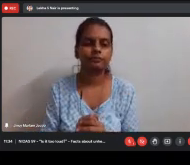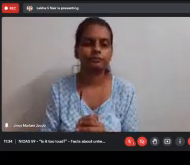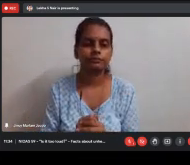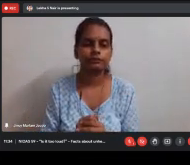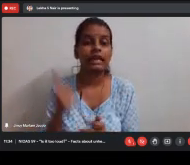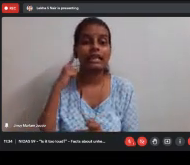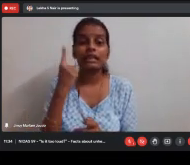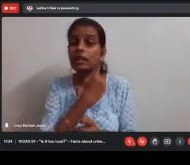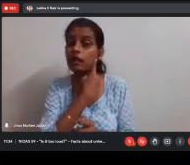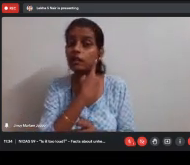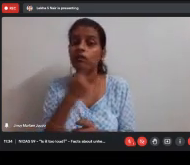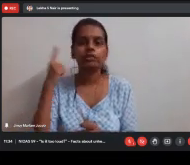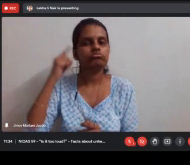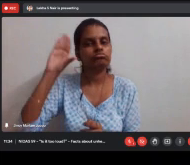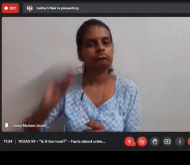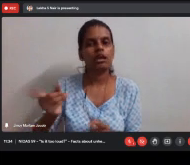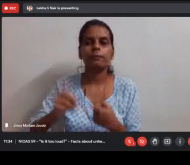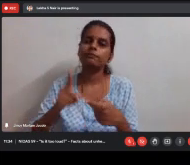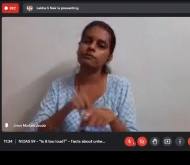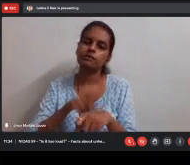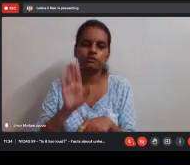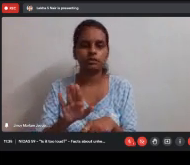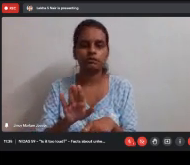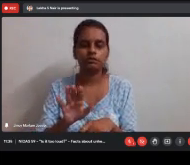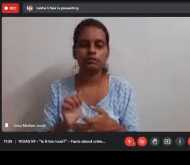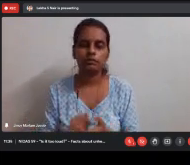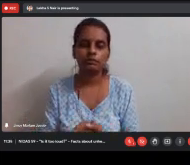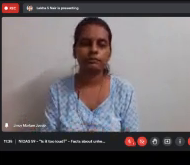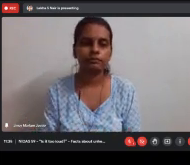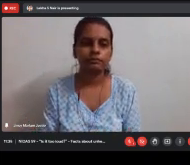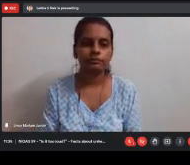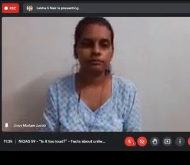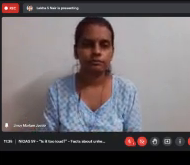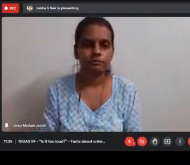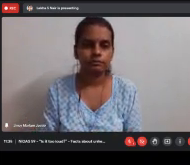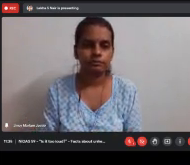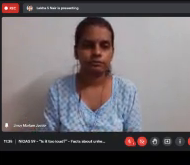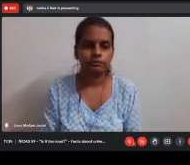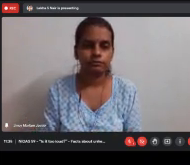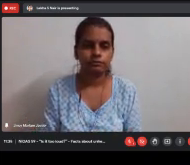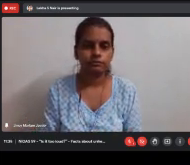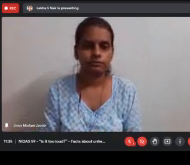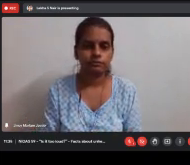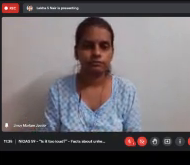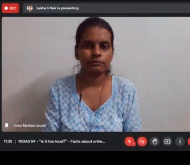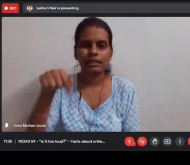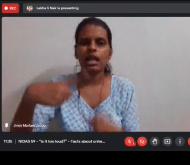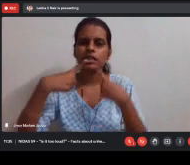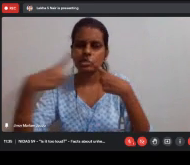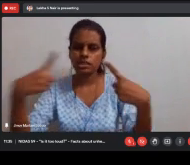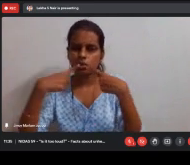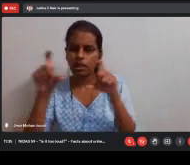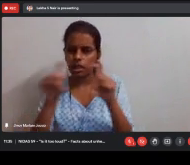താൽക്കാലികമാകാം. താൽക്കാലികമാണെങ്കിൽ പ്രിവെന്റീവ് മെഷേഴ്സ് എടുത്ത് അതിനെ കറക്റ്റ് ചെയ്യാം. സ്ഥിരമായാൽ പിന്നെ നമുക്ക് അതിനെ വേറൊന്നും ചെയ്യാൻ പറ്റില്ല,